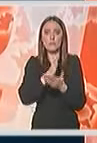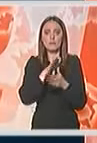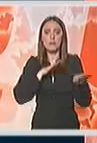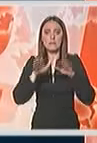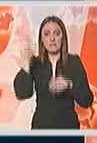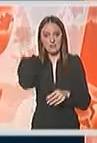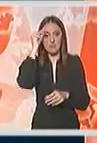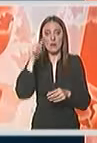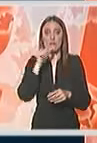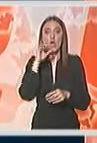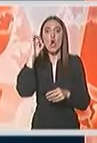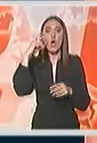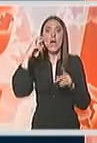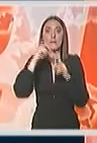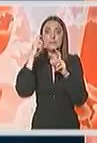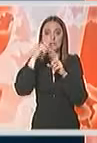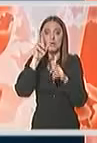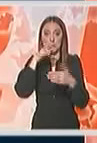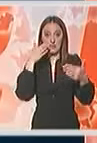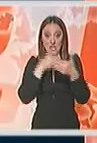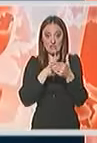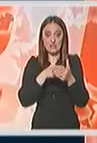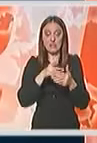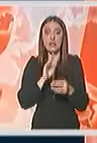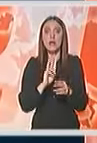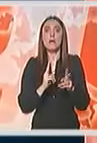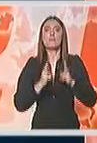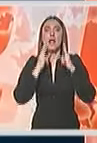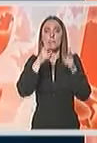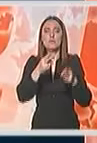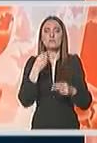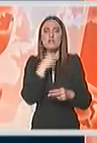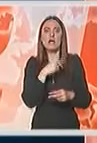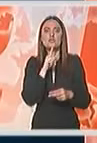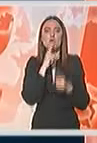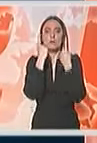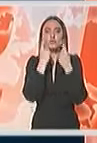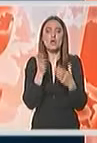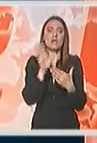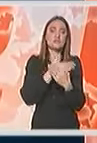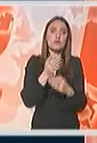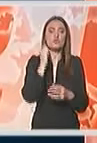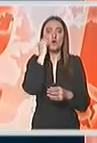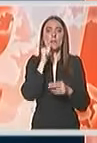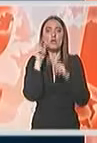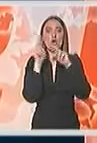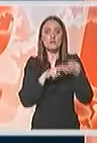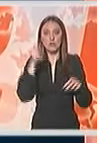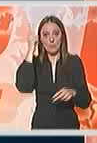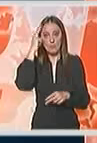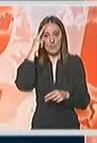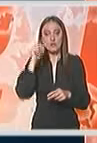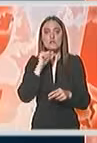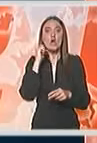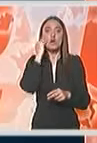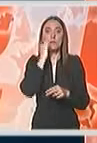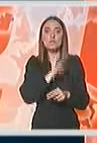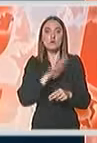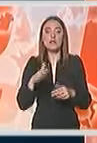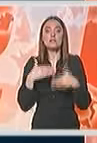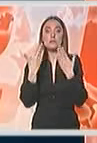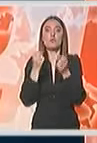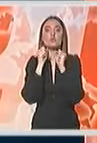Ministarstvo prosvete i OEBS, ima za cilj da se premosti jaz koji postoji između Roma i ostatka populacije i romskoj deci